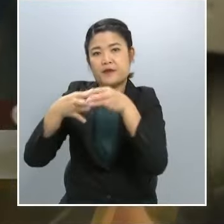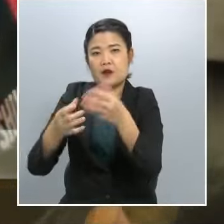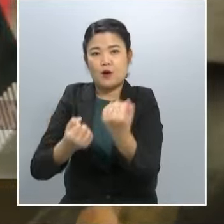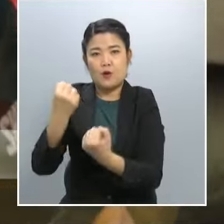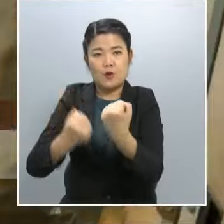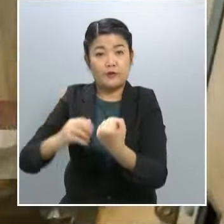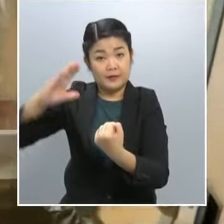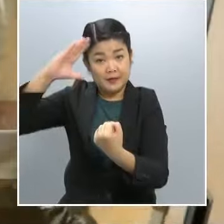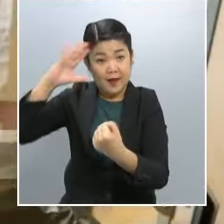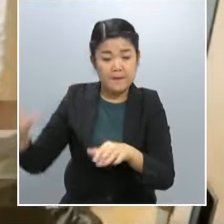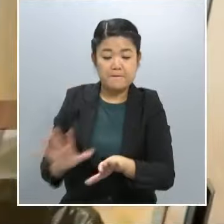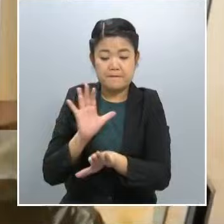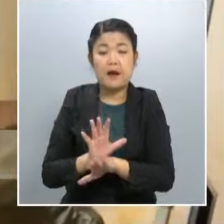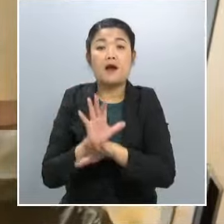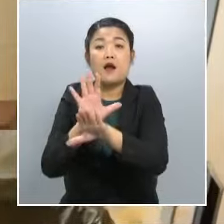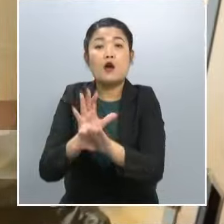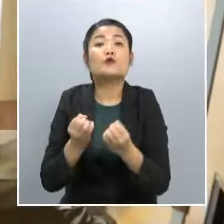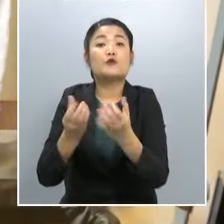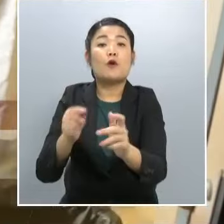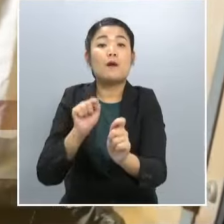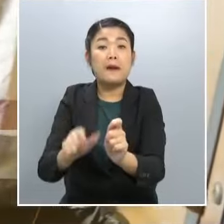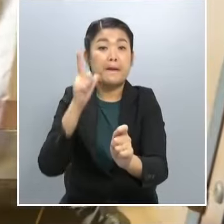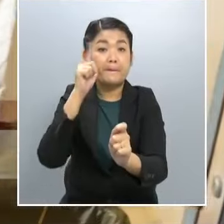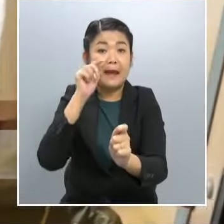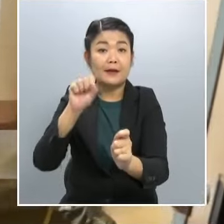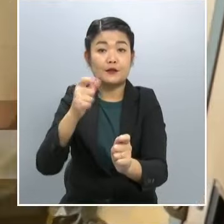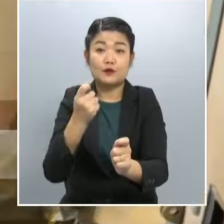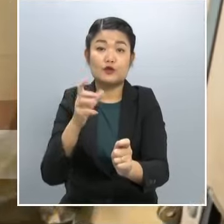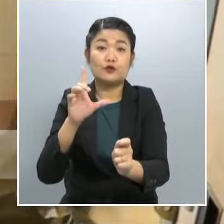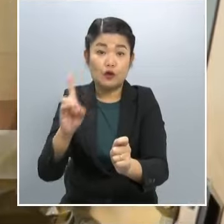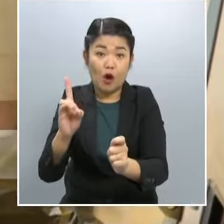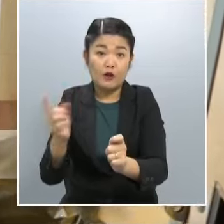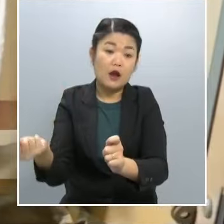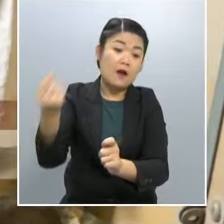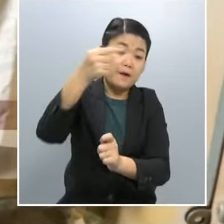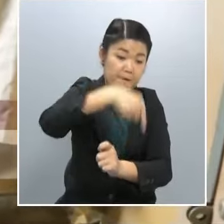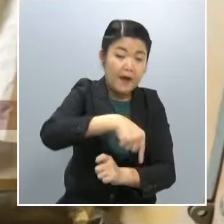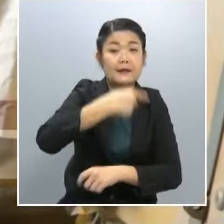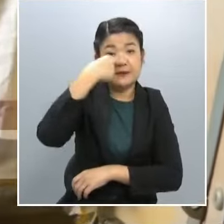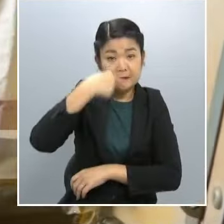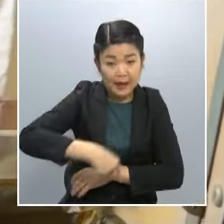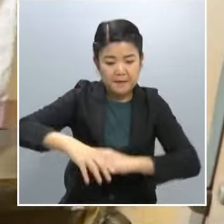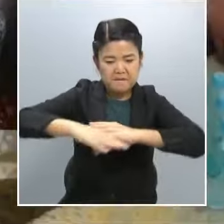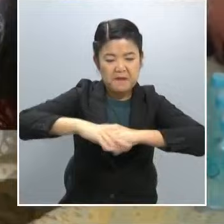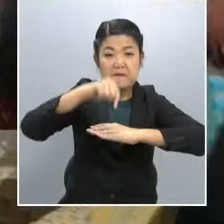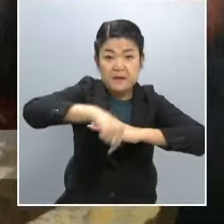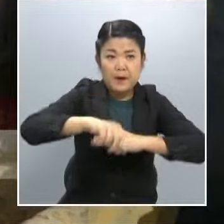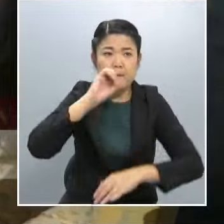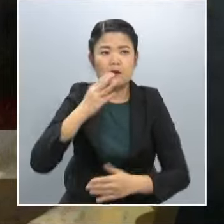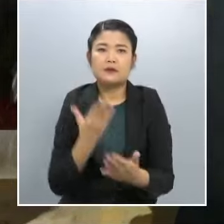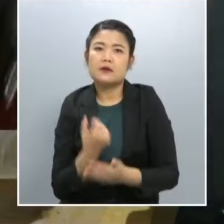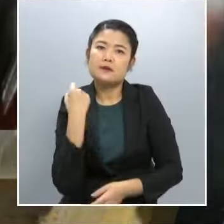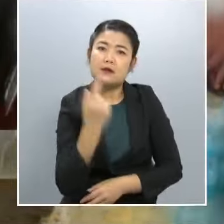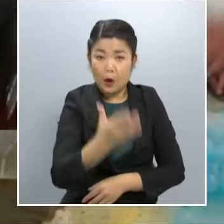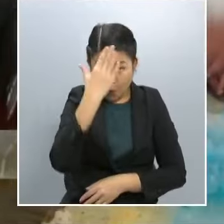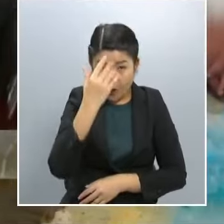ารแล้วไปส่งใกล้ชายแดนที่แม่สอดจังหวัดตากจากนั้นข้ามแดนมามีการบอกด้วยนะคะว่าแต่ละคนจะเสียค่าใช้จ่ายคนละ